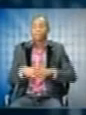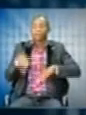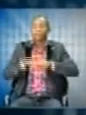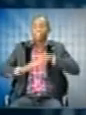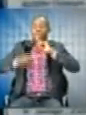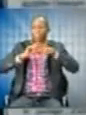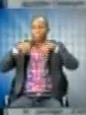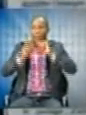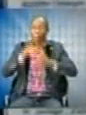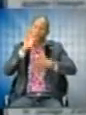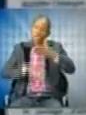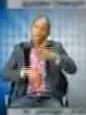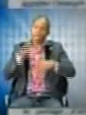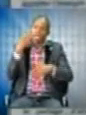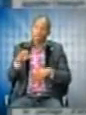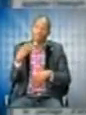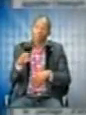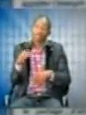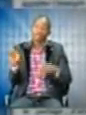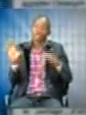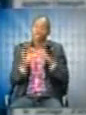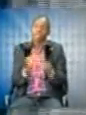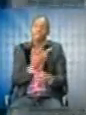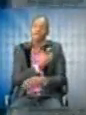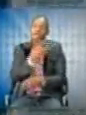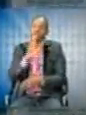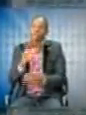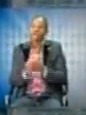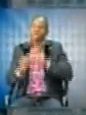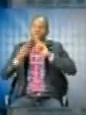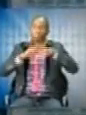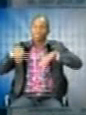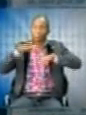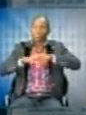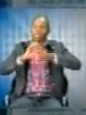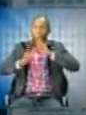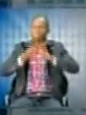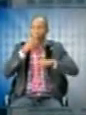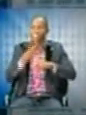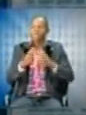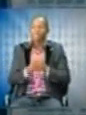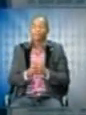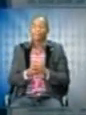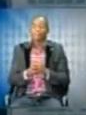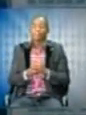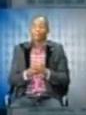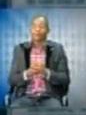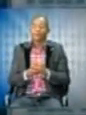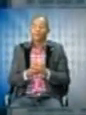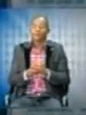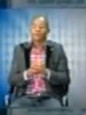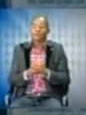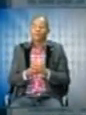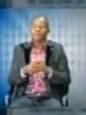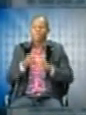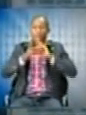peut lire la francophonie de la religion. Ils sont près de 1500 venus apporter l'évangile de Jésus-Christ en France.